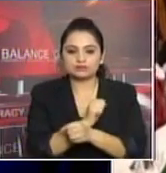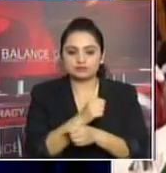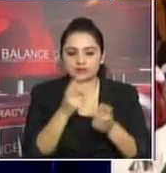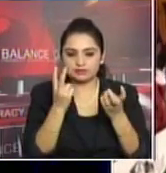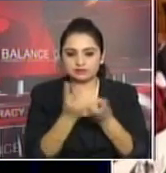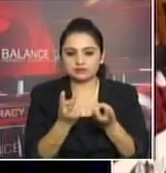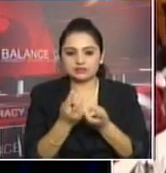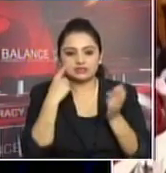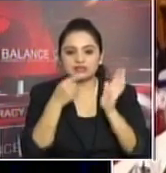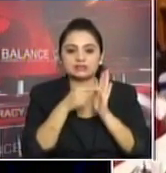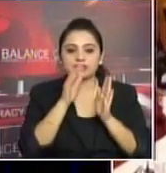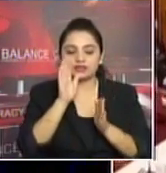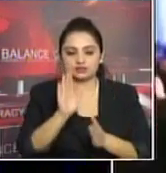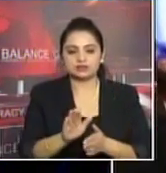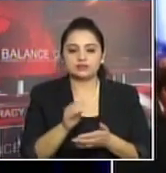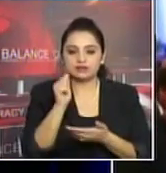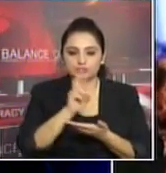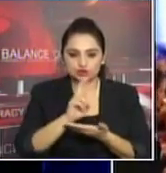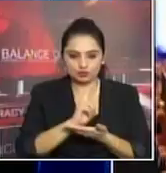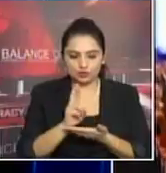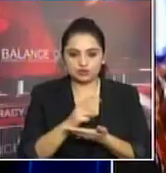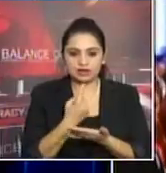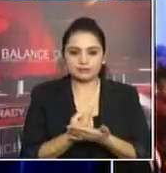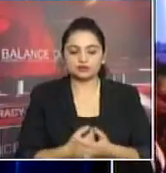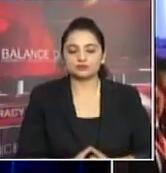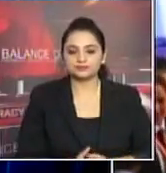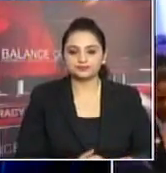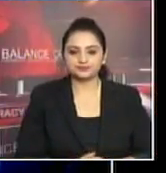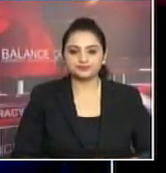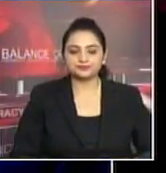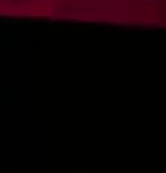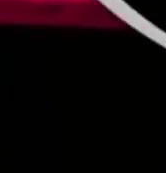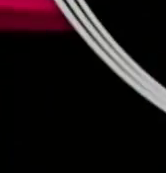ध्रुव अधिकारीका साथमा एबिसी रिपोर्टर छवि सापकोटा,